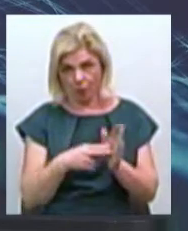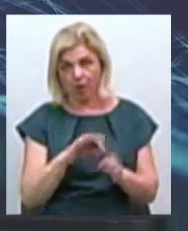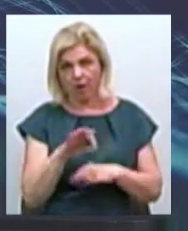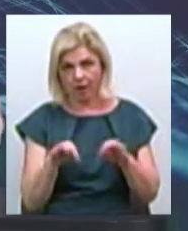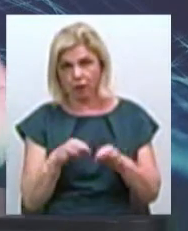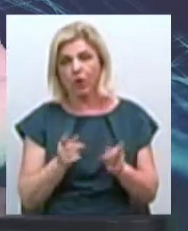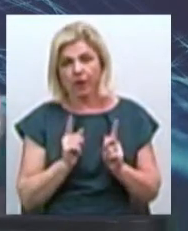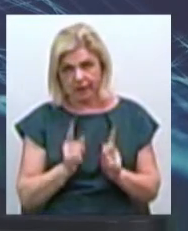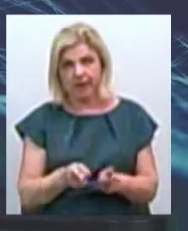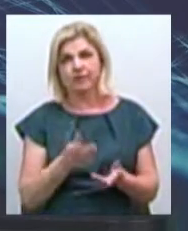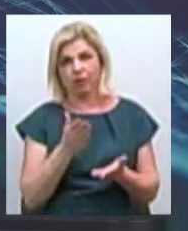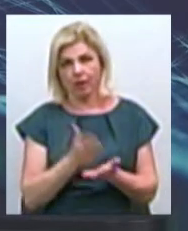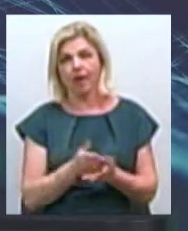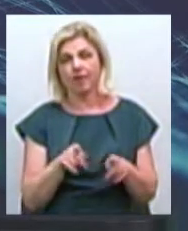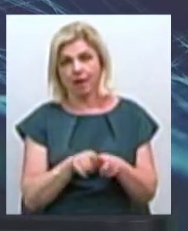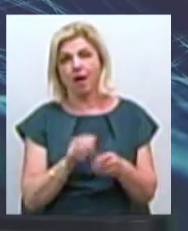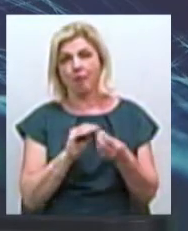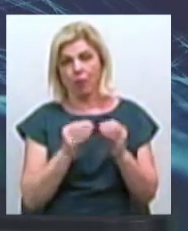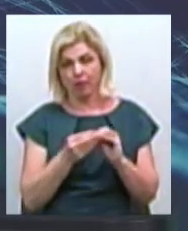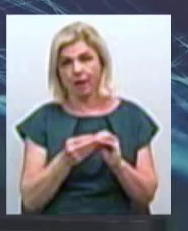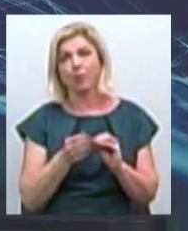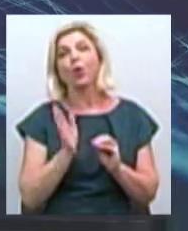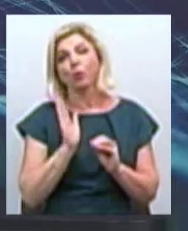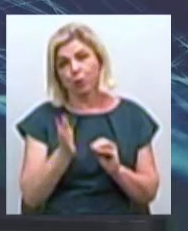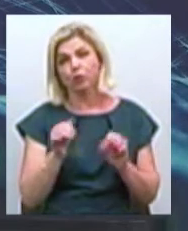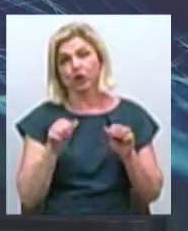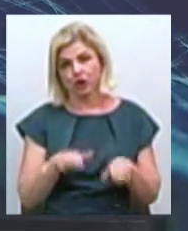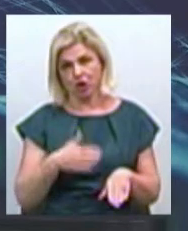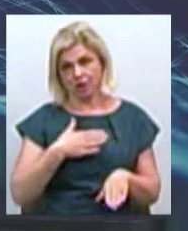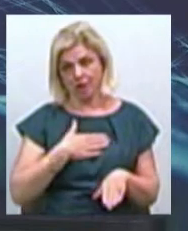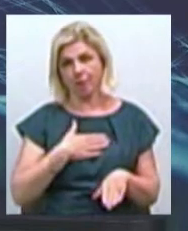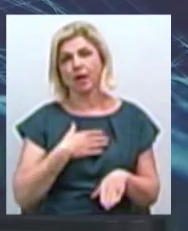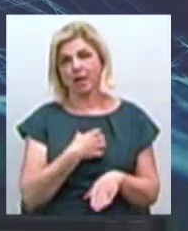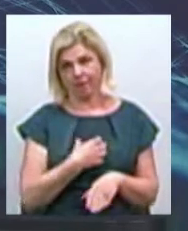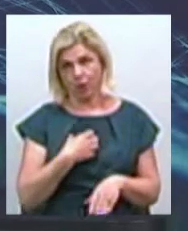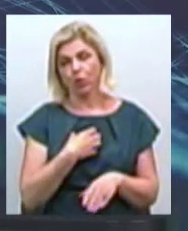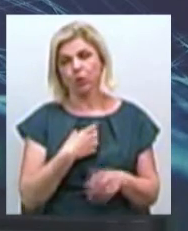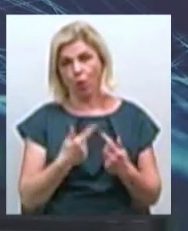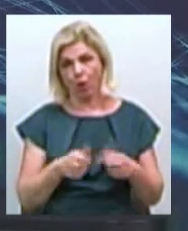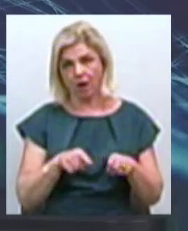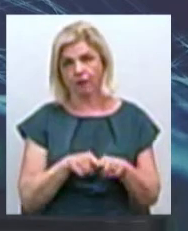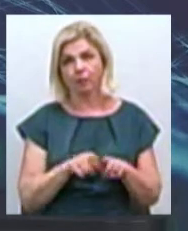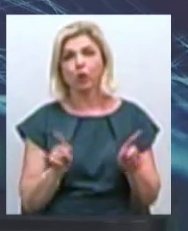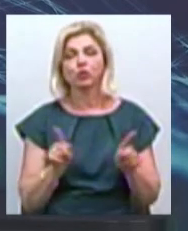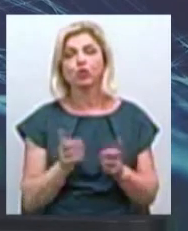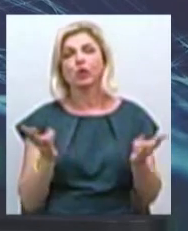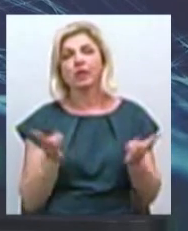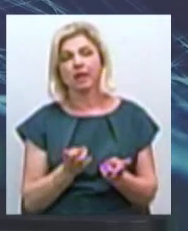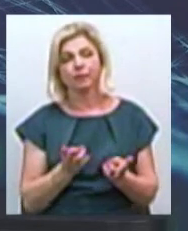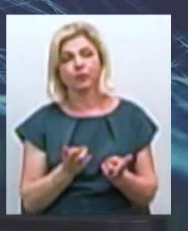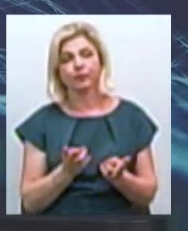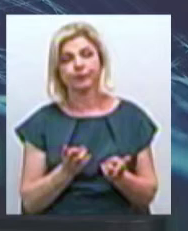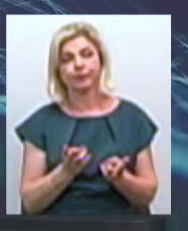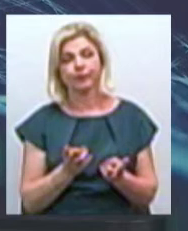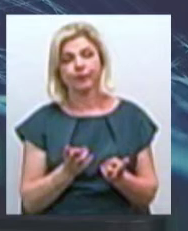є така проблема, будуть вирішуватися нашими виконавчими органами, якщо потрібно буде,